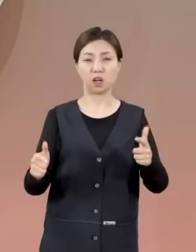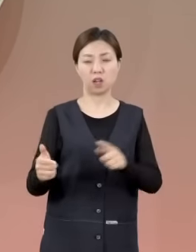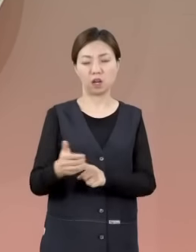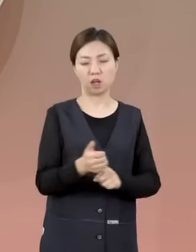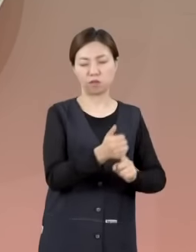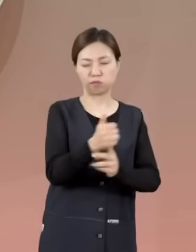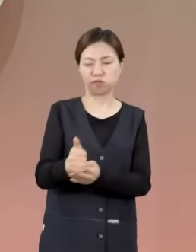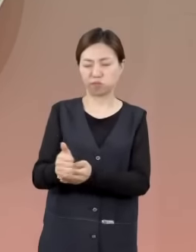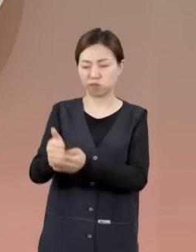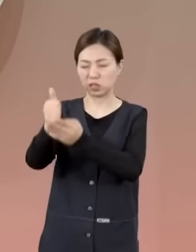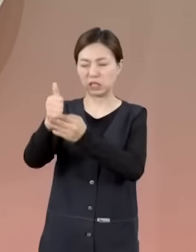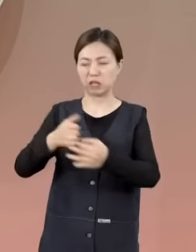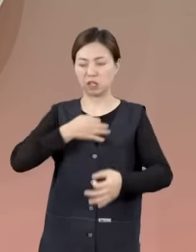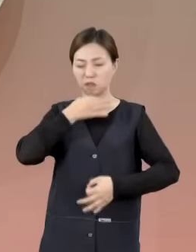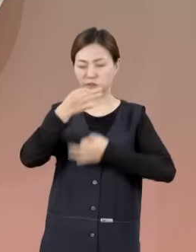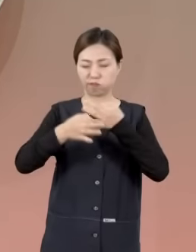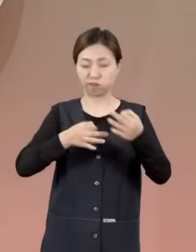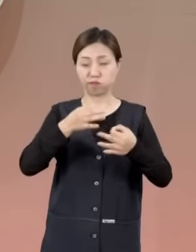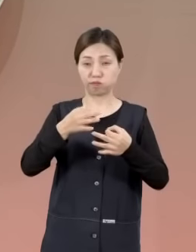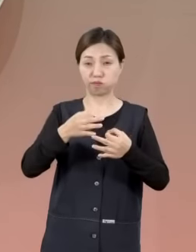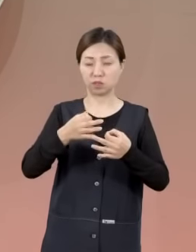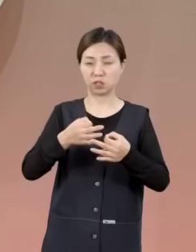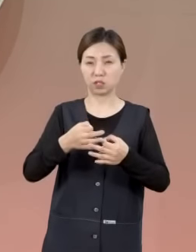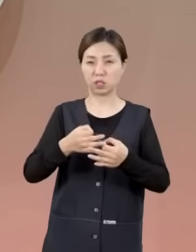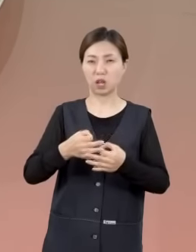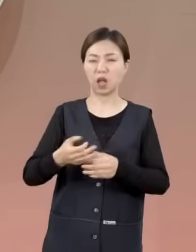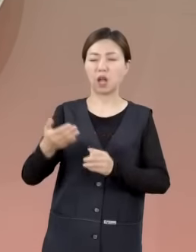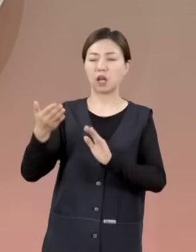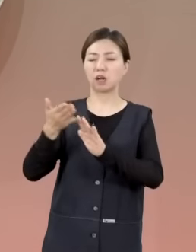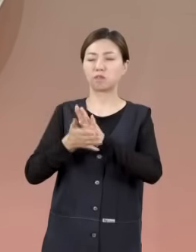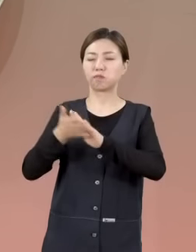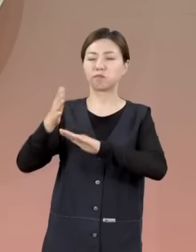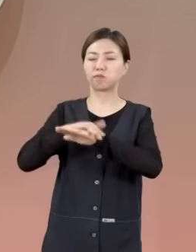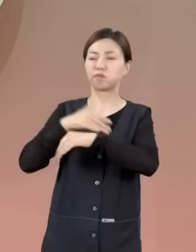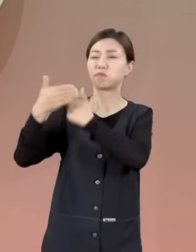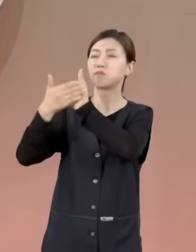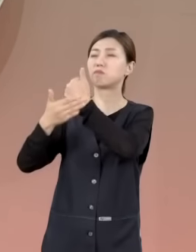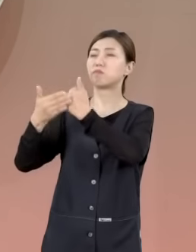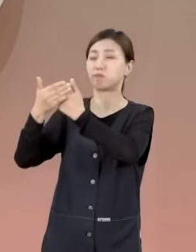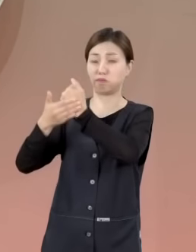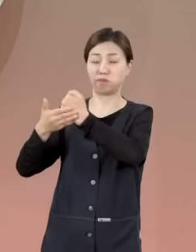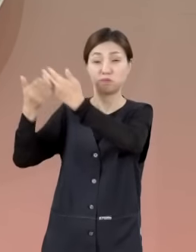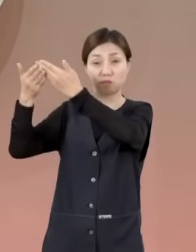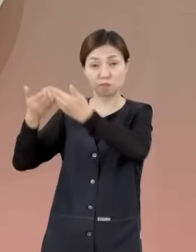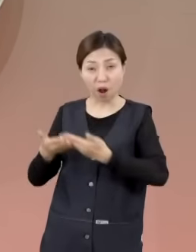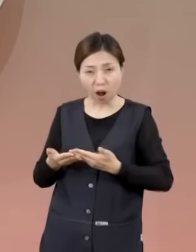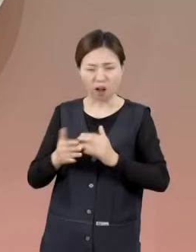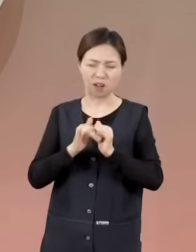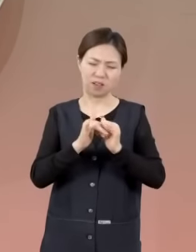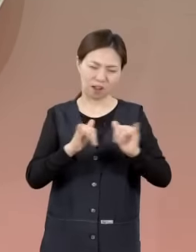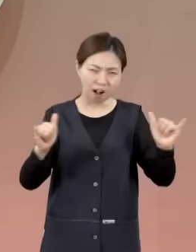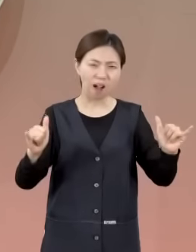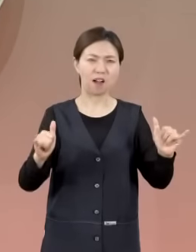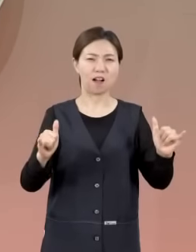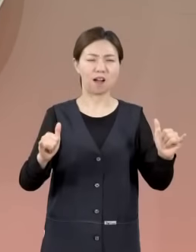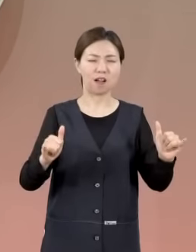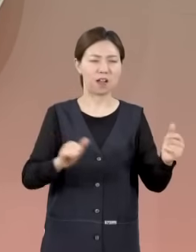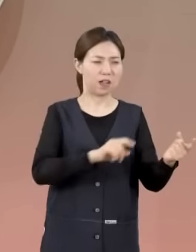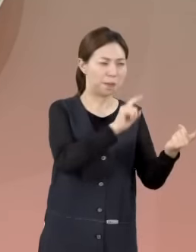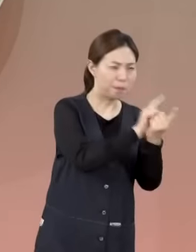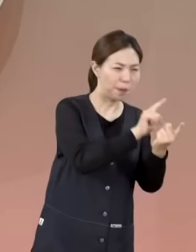이분 수많은 불자님들의 가피 이야기 수많은 체험단 수백